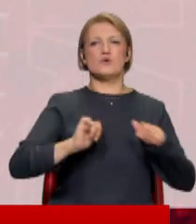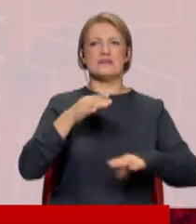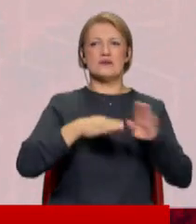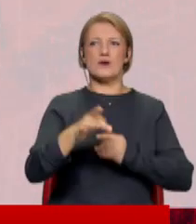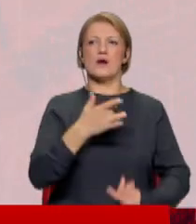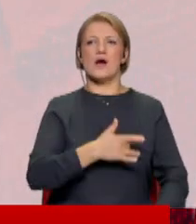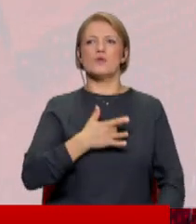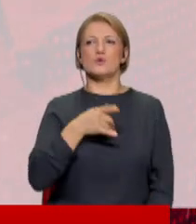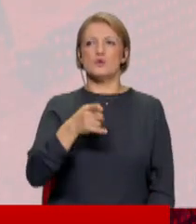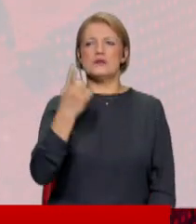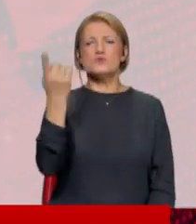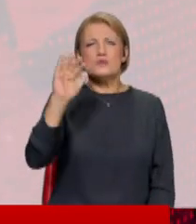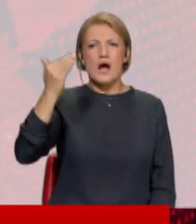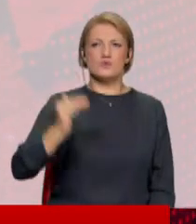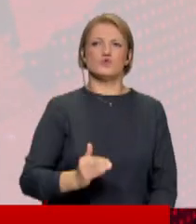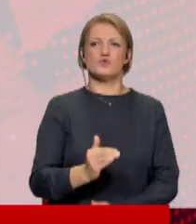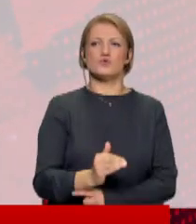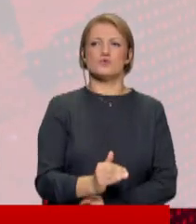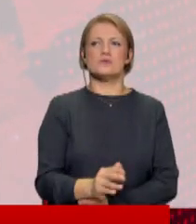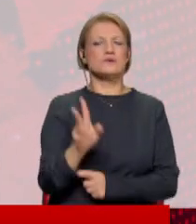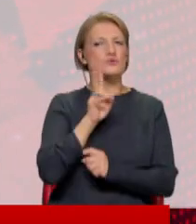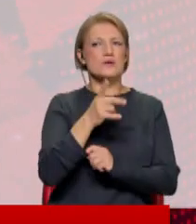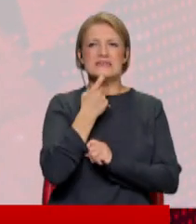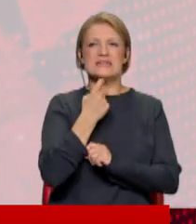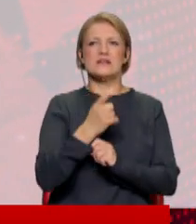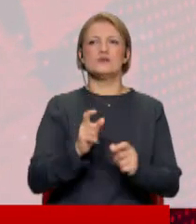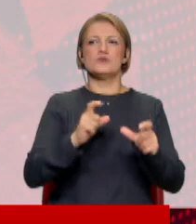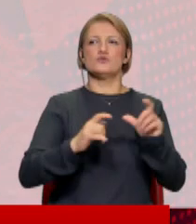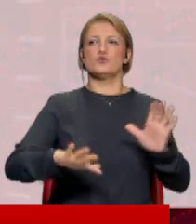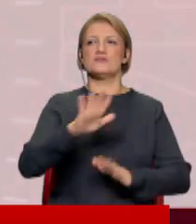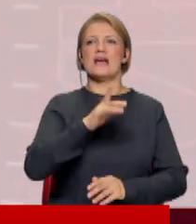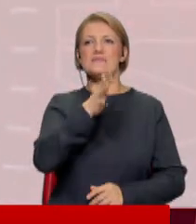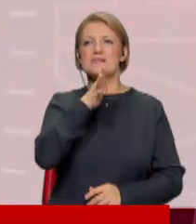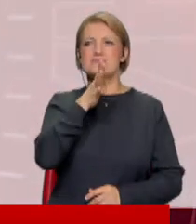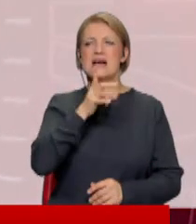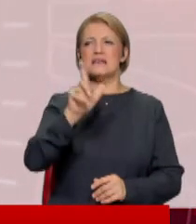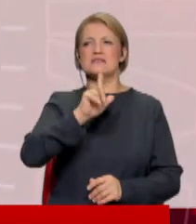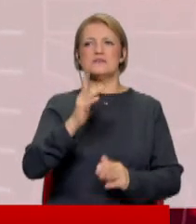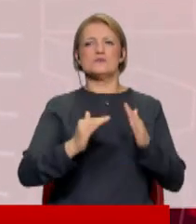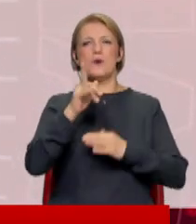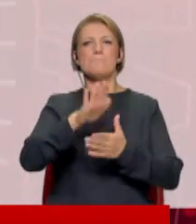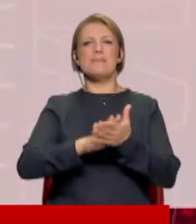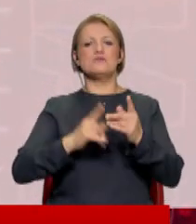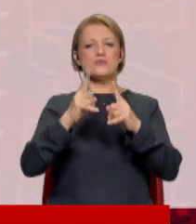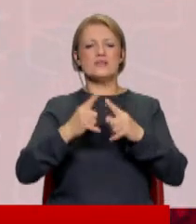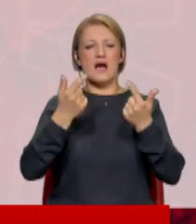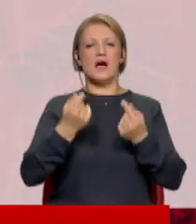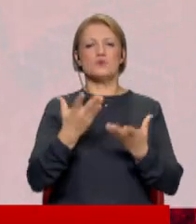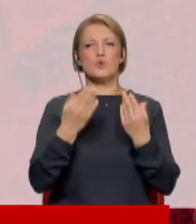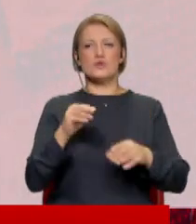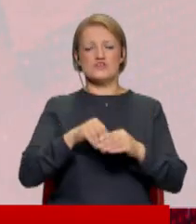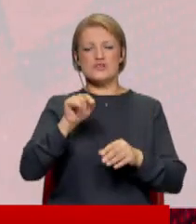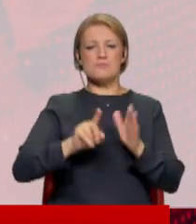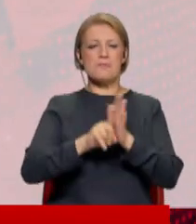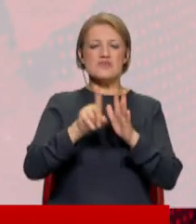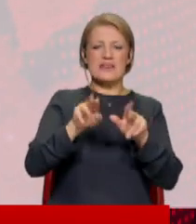giriyor Anadolu liselerinde bu oran daha da düşük son yıllarda sosyal bilimler liselere öne çıktı Ama onların mezun sayısı az olduğu için şu anda